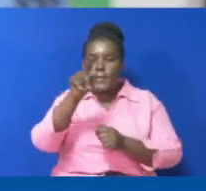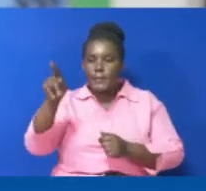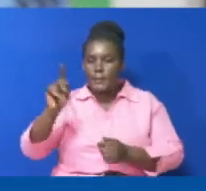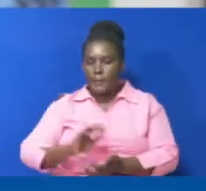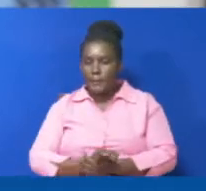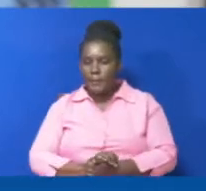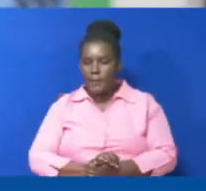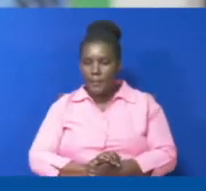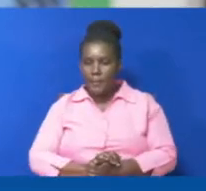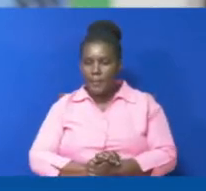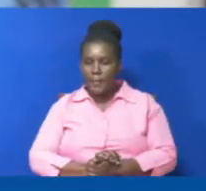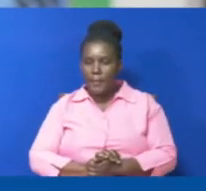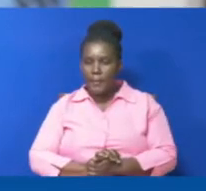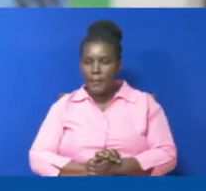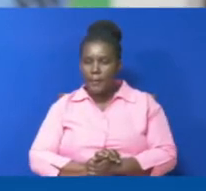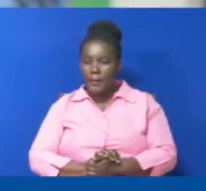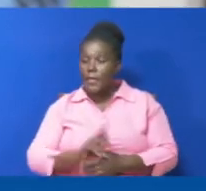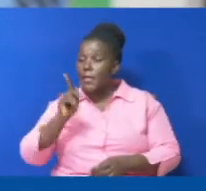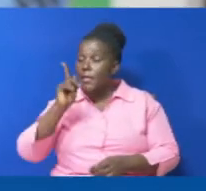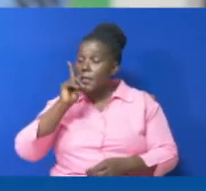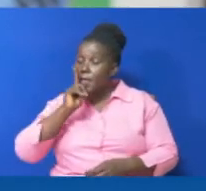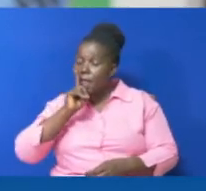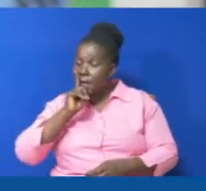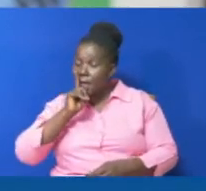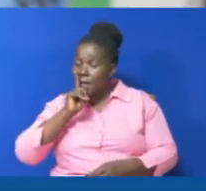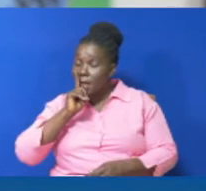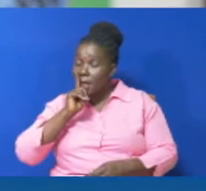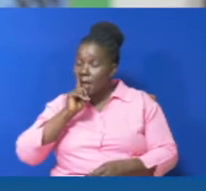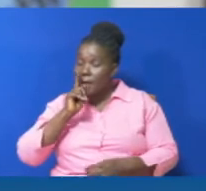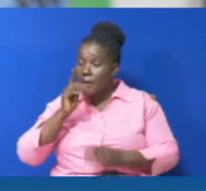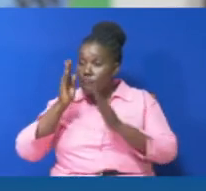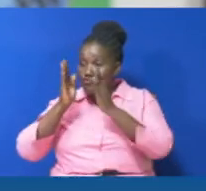Kila mkuu wa kaya awe tayari kwanza kujua